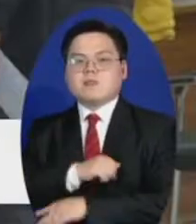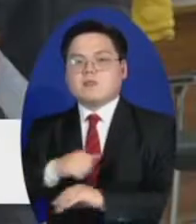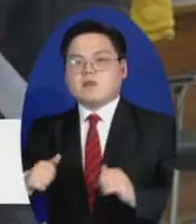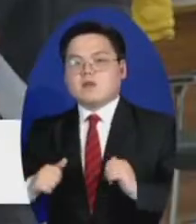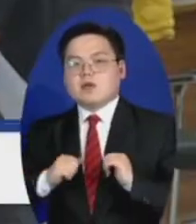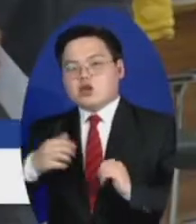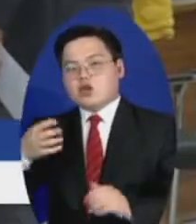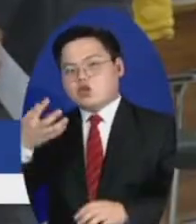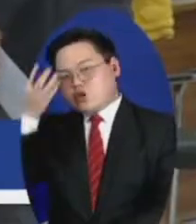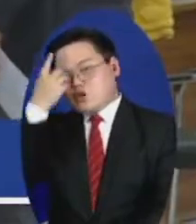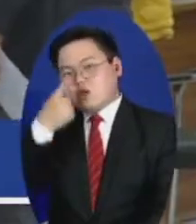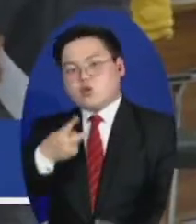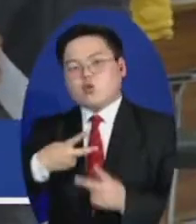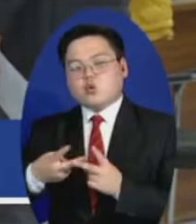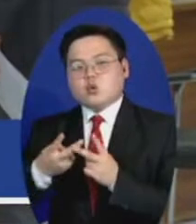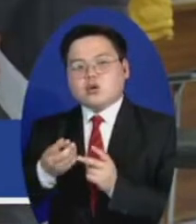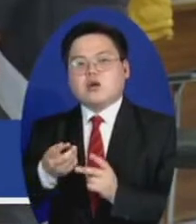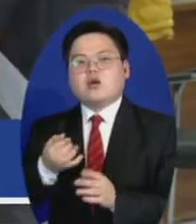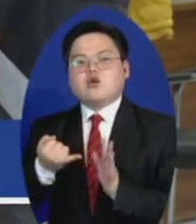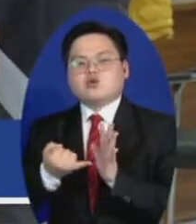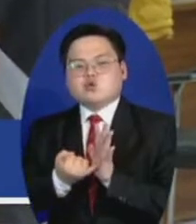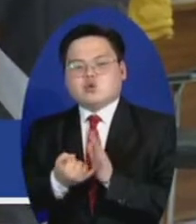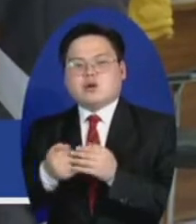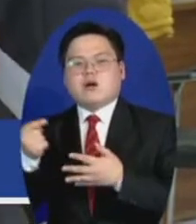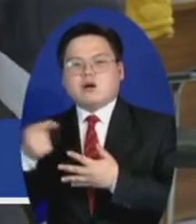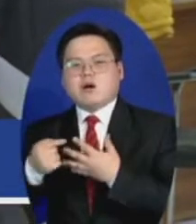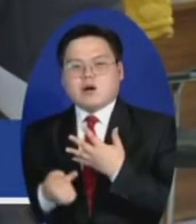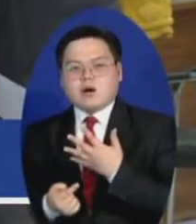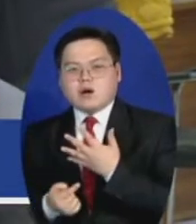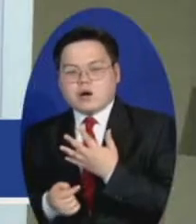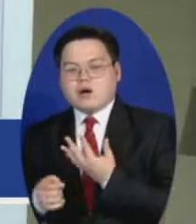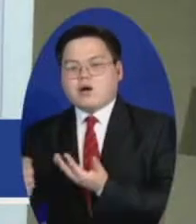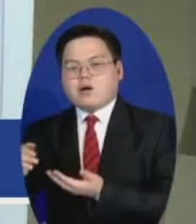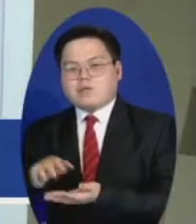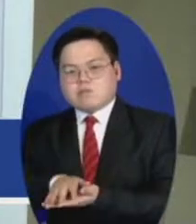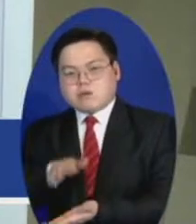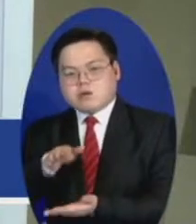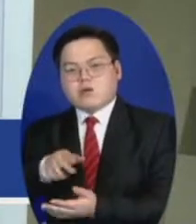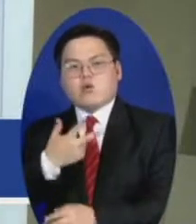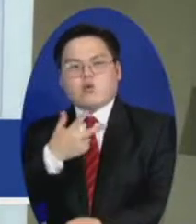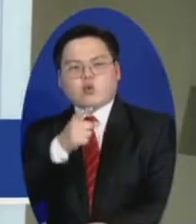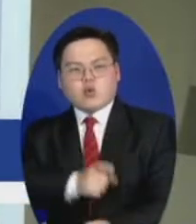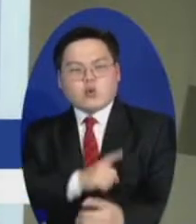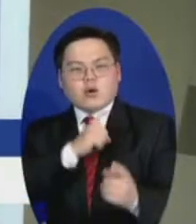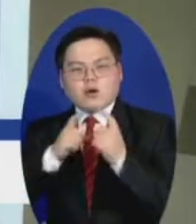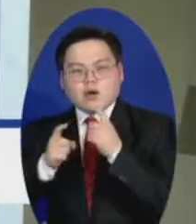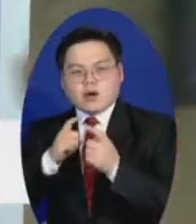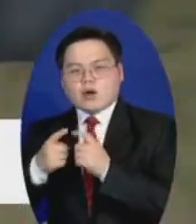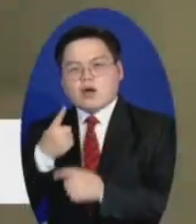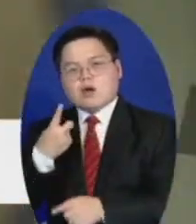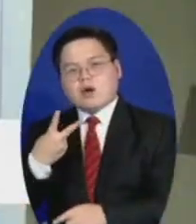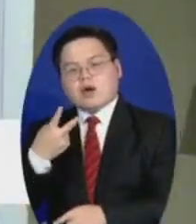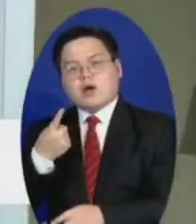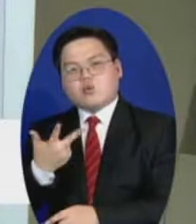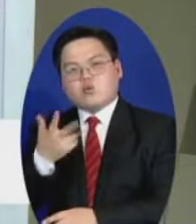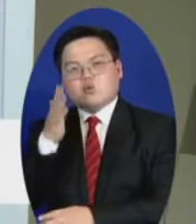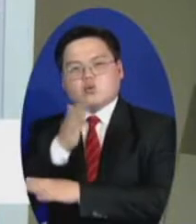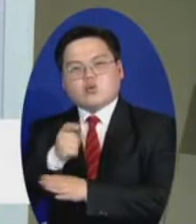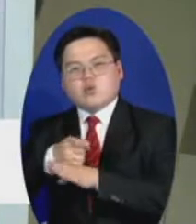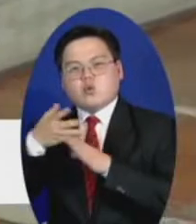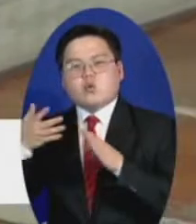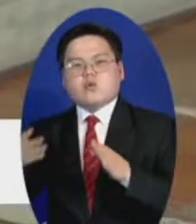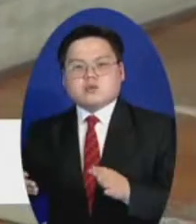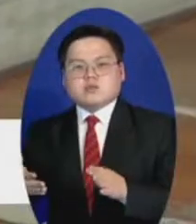Иргэд төрийн нэг үйлчилгээ авахын тулд дунджаар 6 баримт бичиг цуглуулж, 3 албан хаагчтай харьцаж, 13 хоног зарцуулдаг гэдгийг